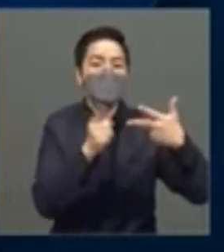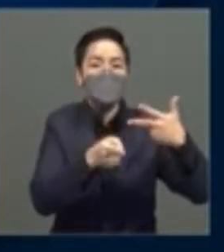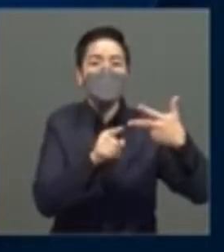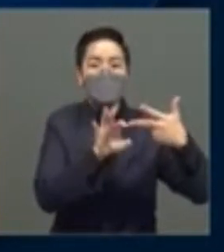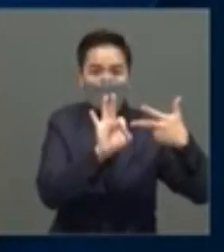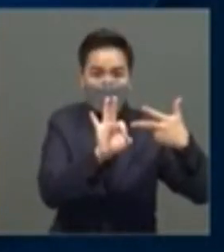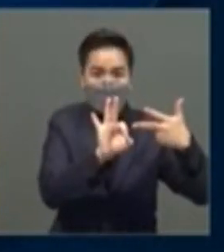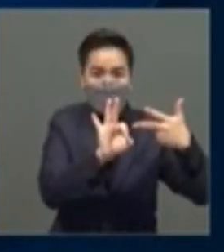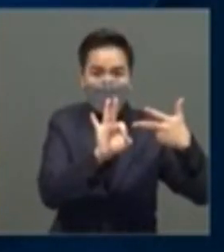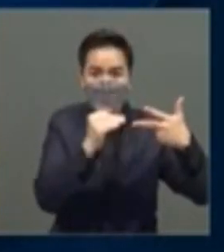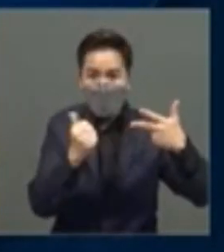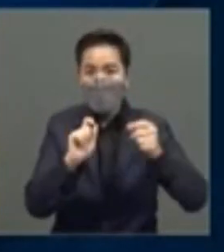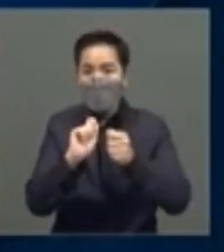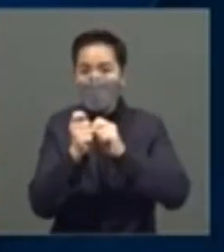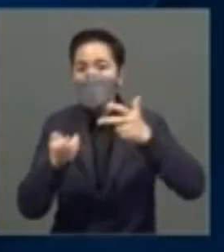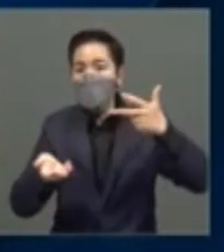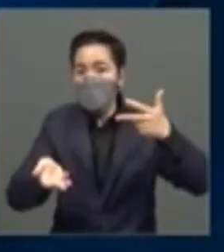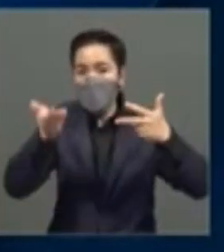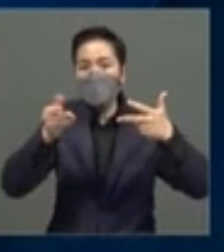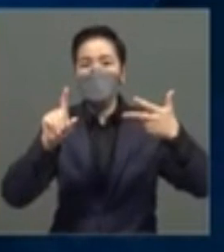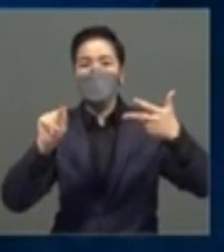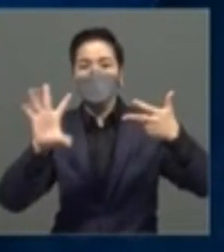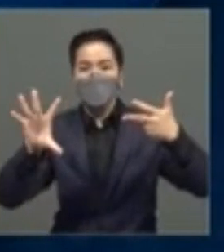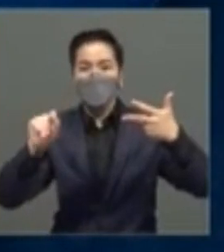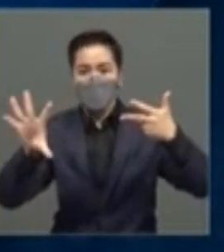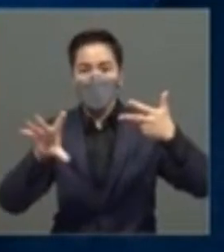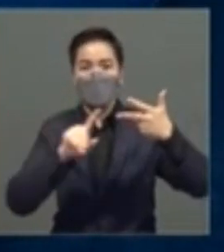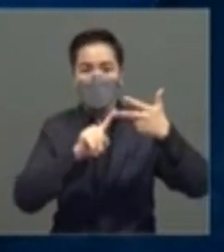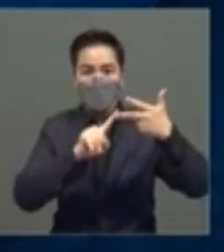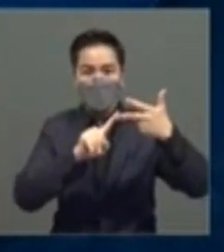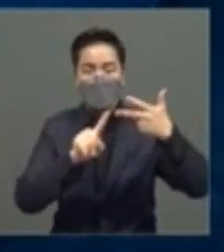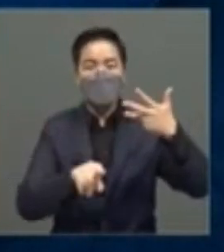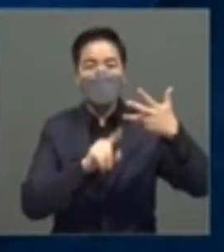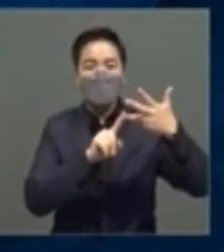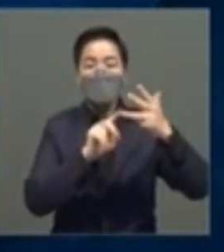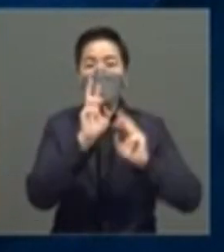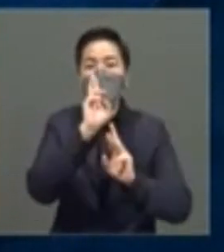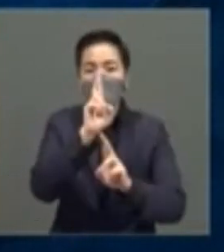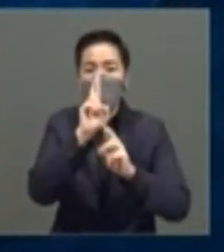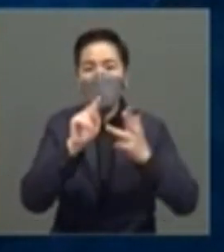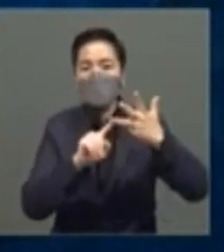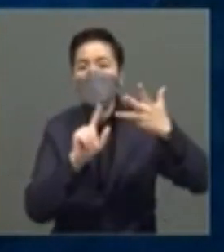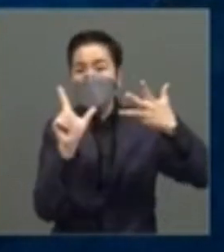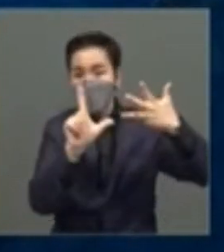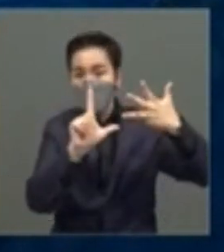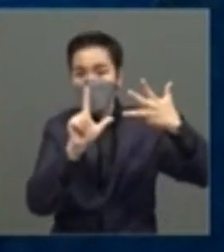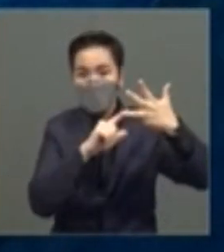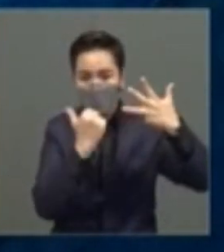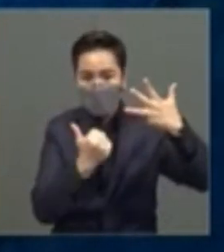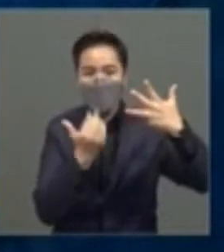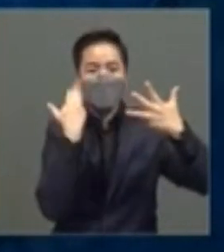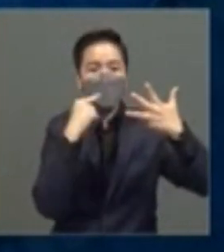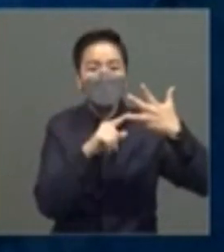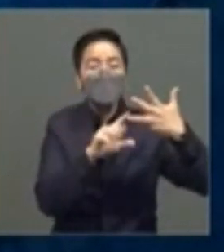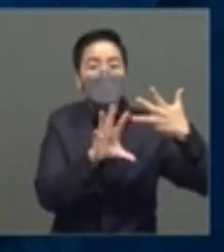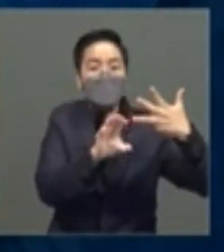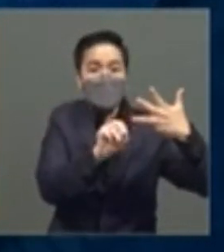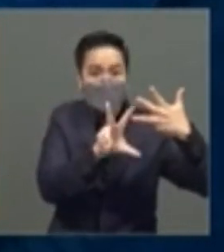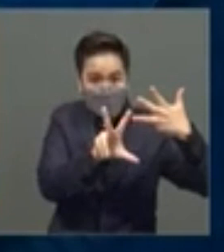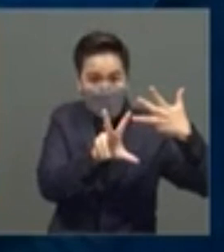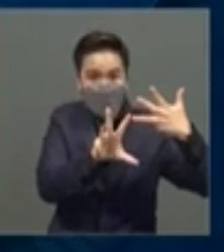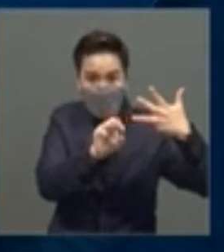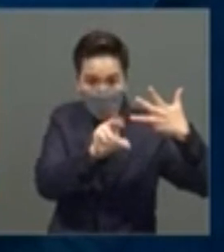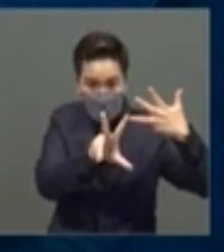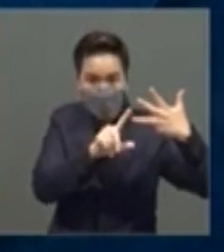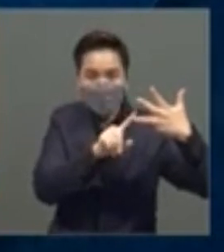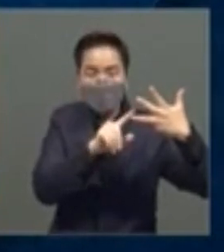9จังหวัดวันนี้เพิ่มเป็น25จังหวัดพื้นที่เฝ้าระวังสูงสีเหลืองนะคะเดิม53